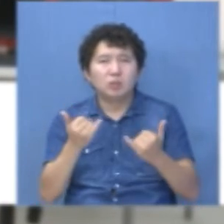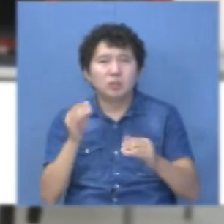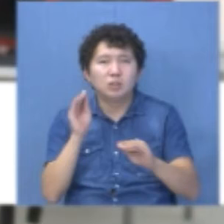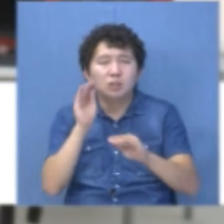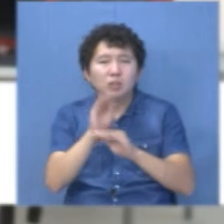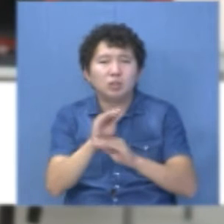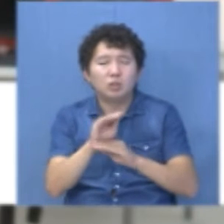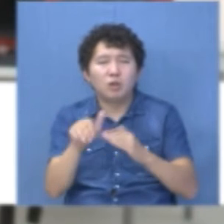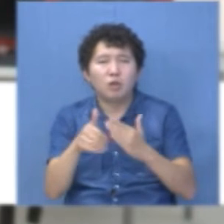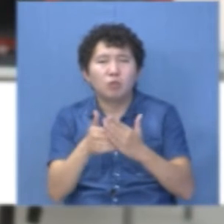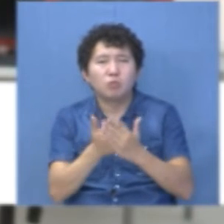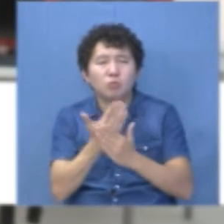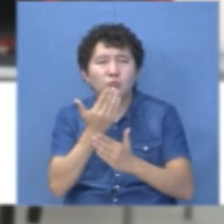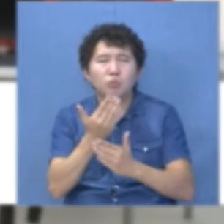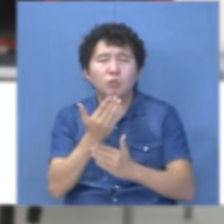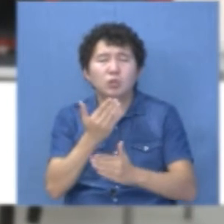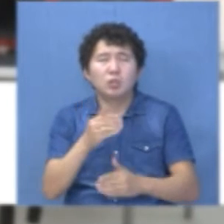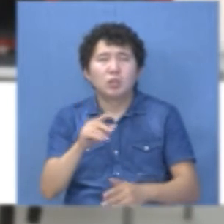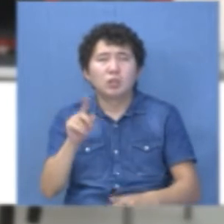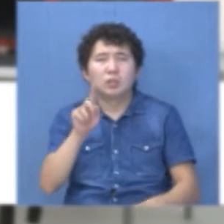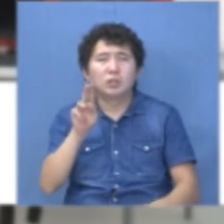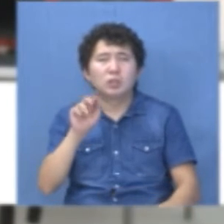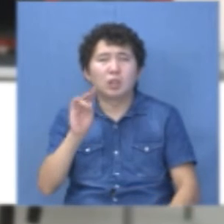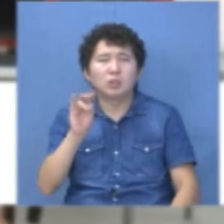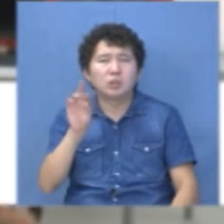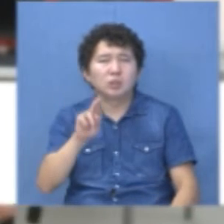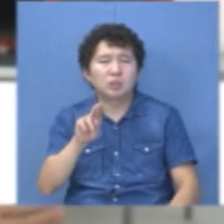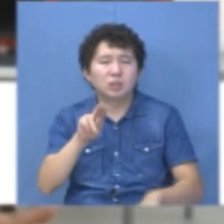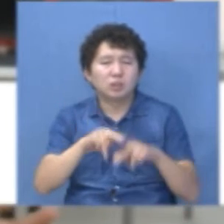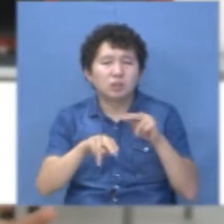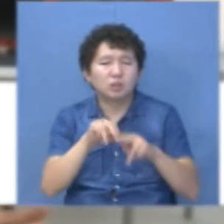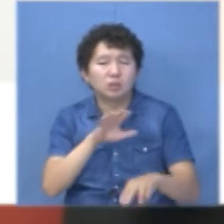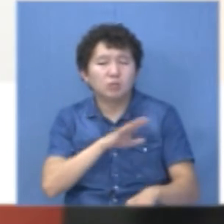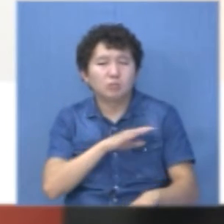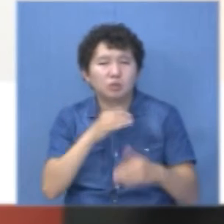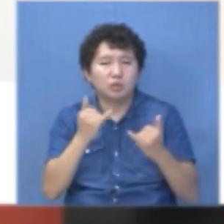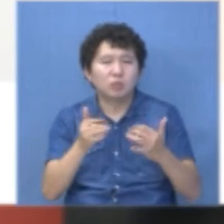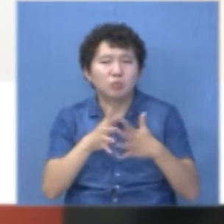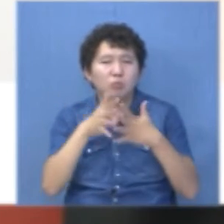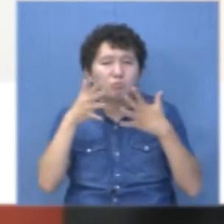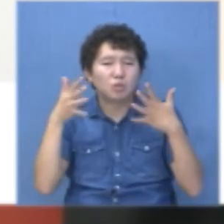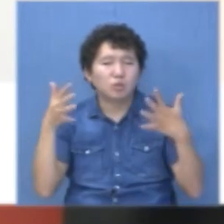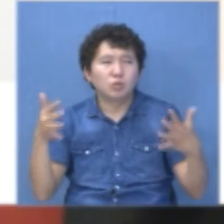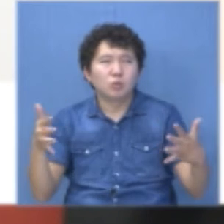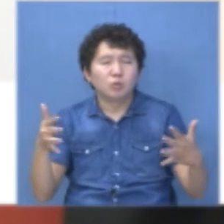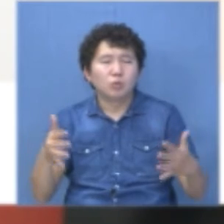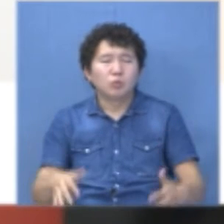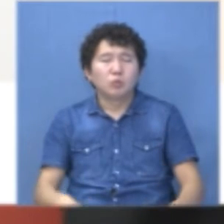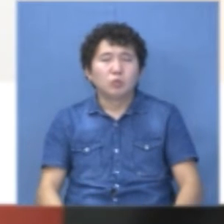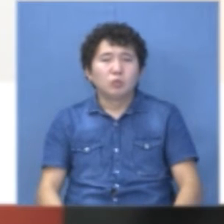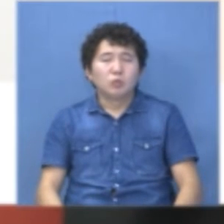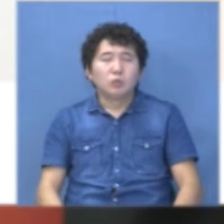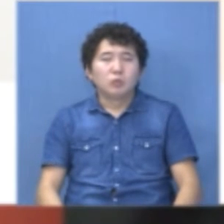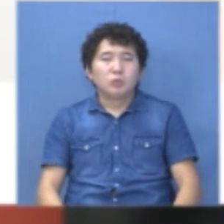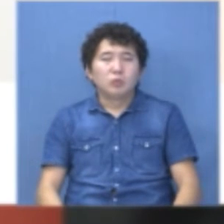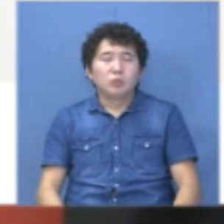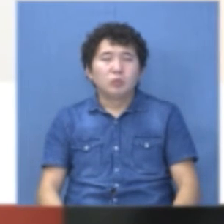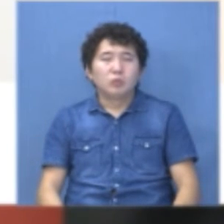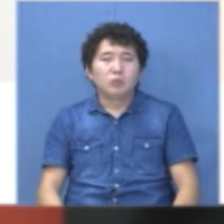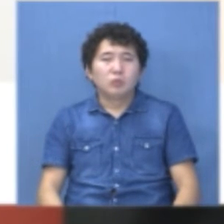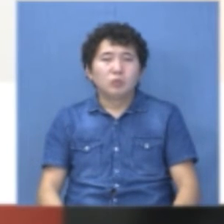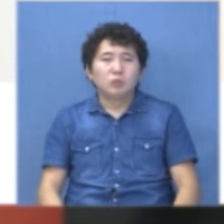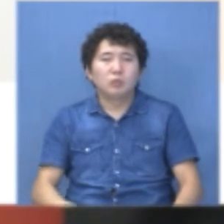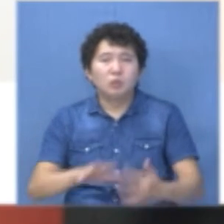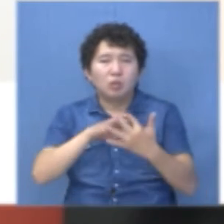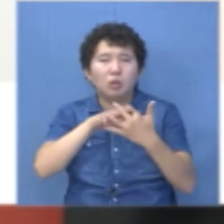жаңа ғимарат салынды, комьюнити центр деп аталады. Былайша айтқанда, қазір біз үлкен бір кешенбіз. Бұл жергілікті ауылдағы жалғыз мектеп болғандықтан, бұл ауылдың барлық балалары